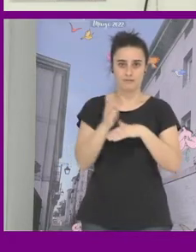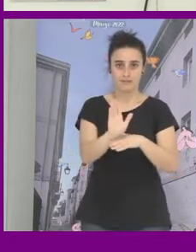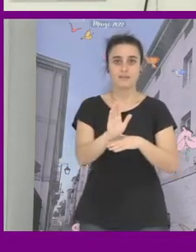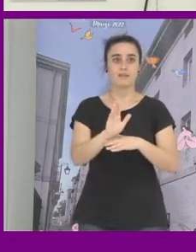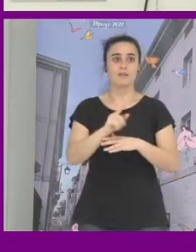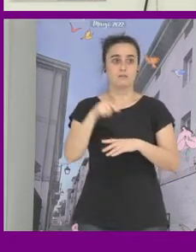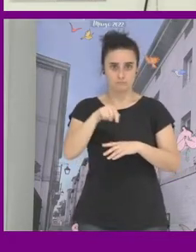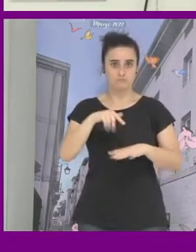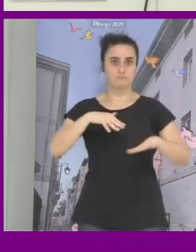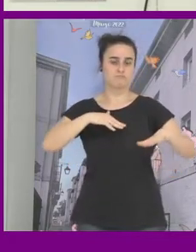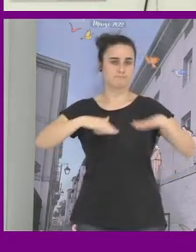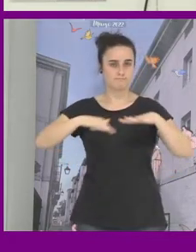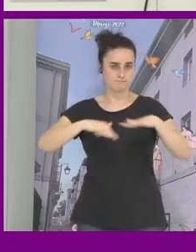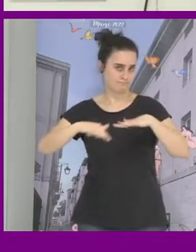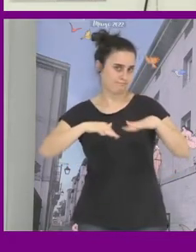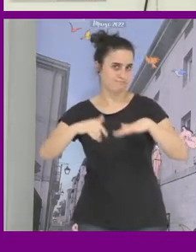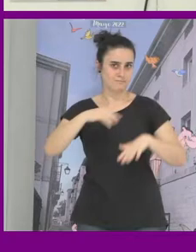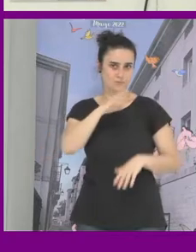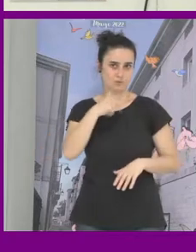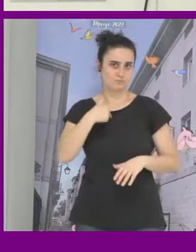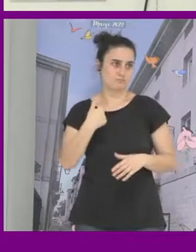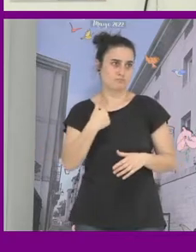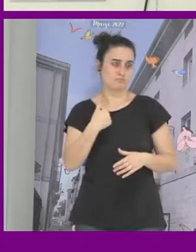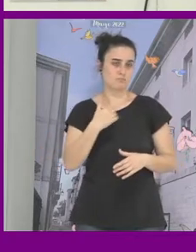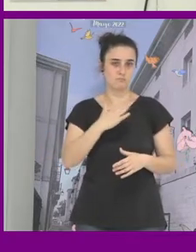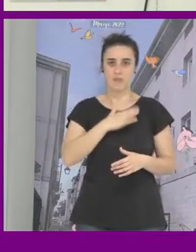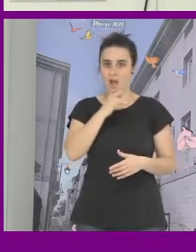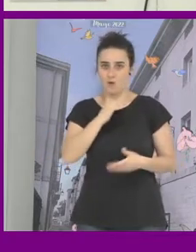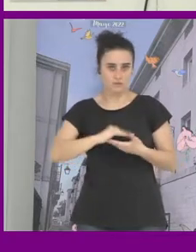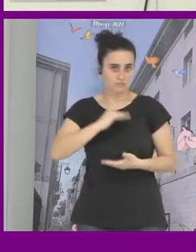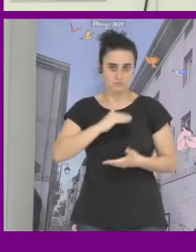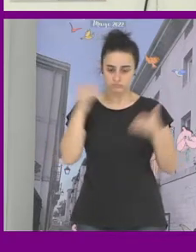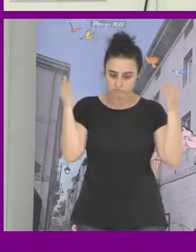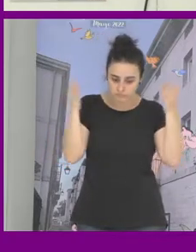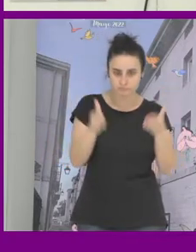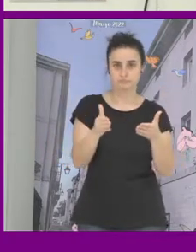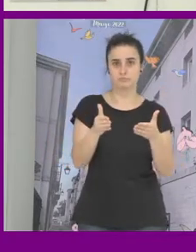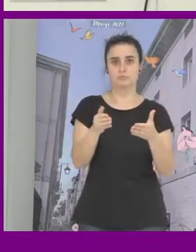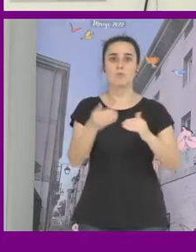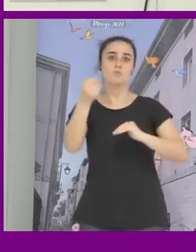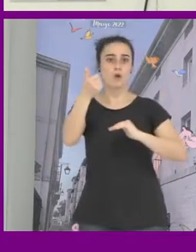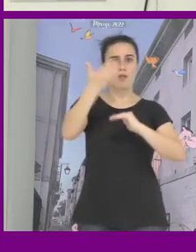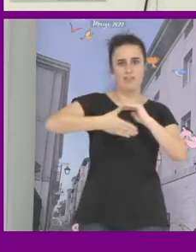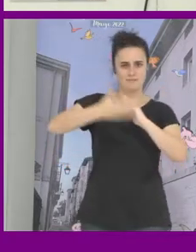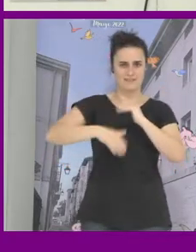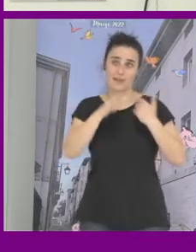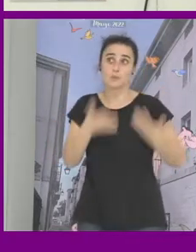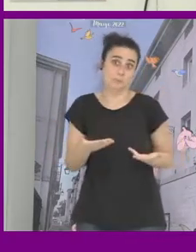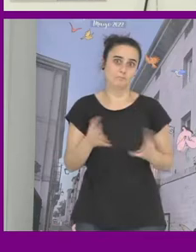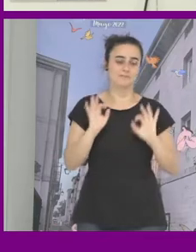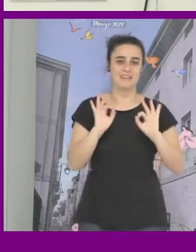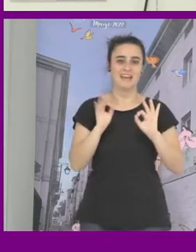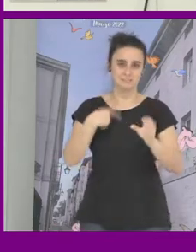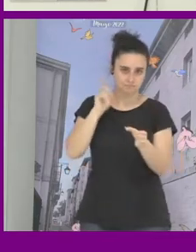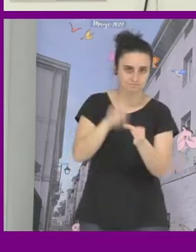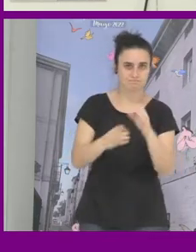hor militantzia horretan kokatu nire gaitasun guztia, oso mugatua, baina hortze